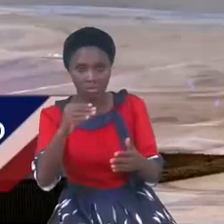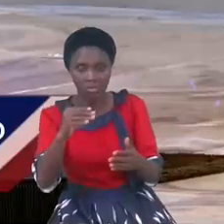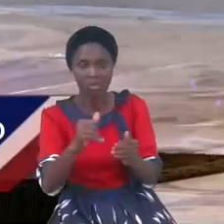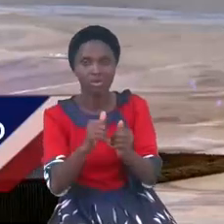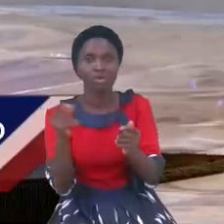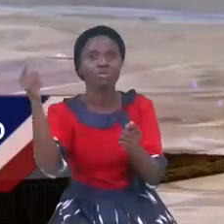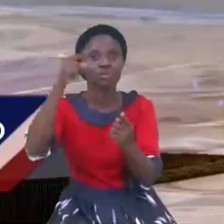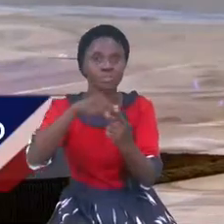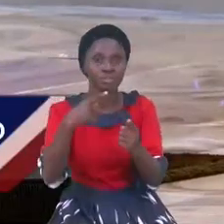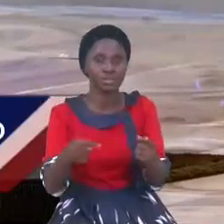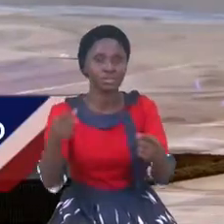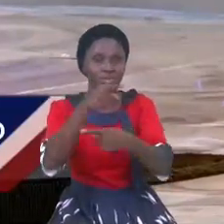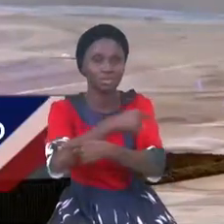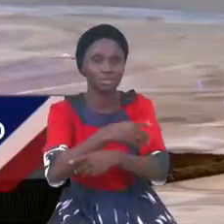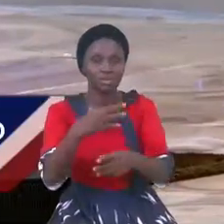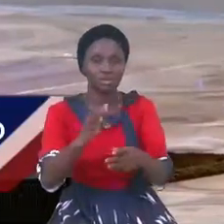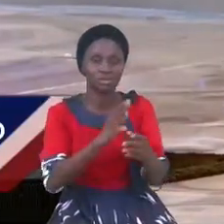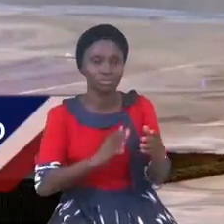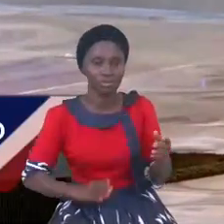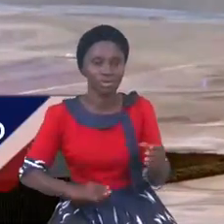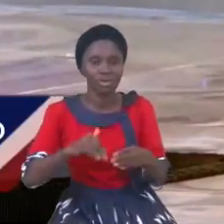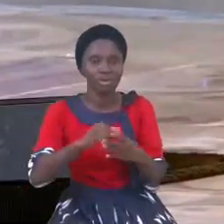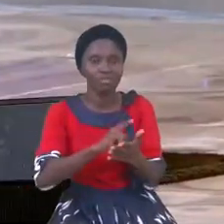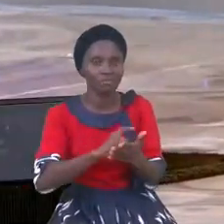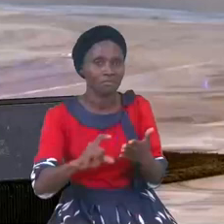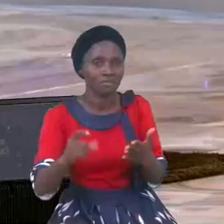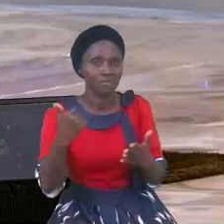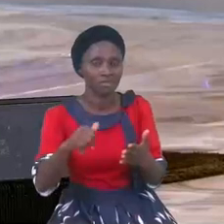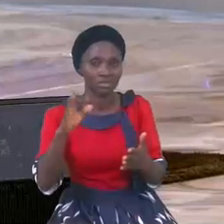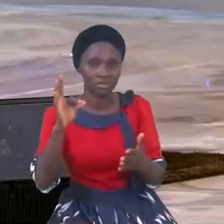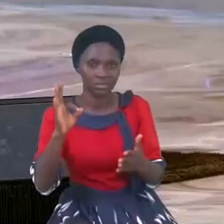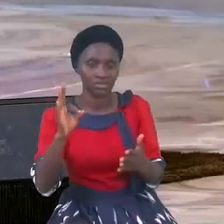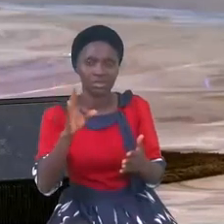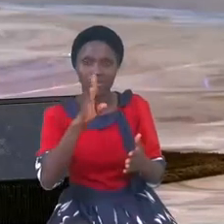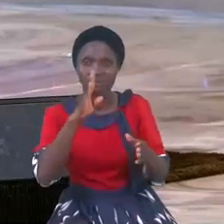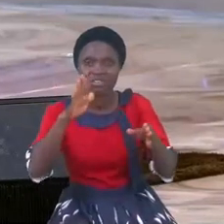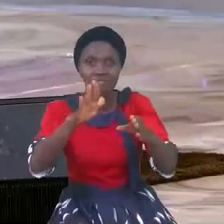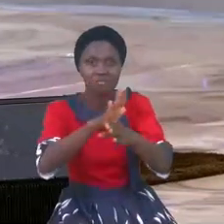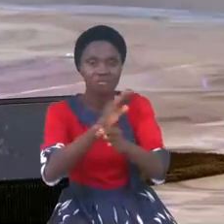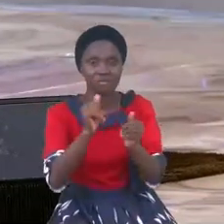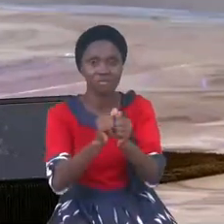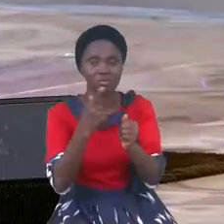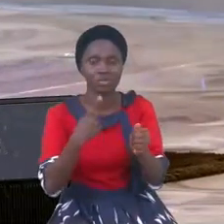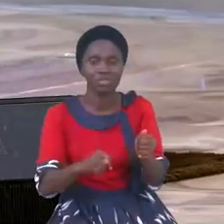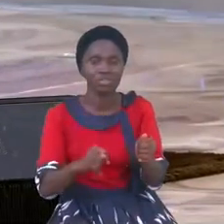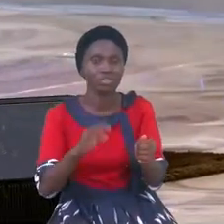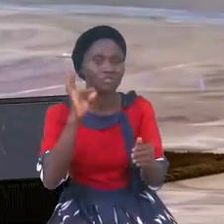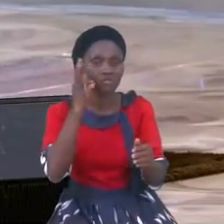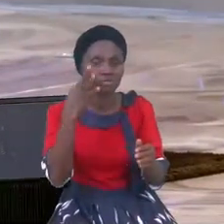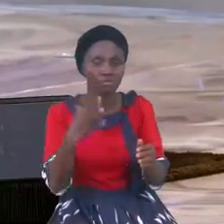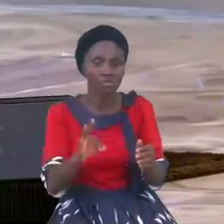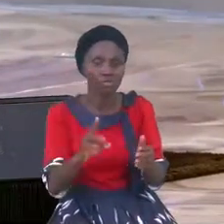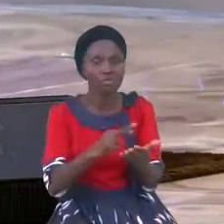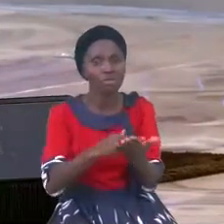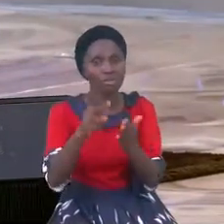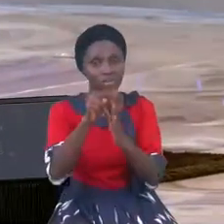jusqu'au jour de Christ. Verset 11. Rempli du fruit de justice qui est